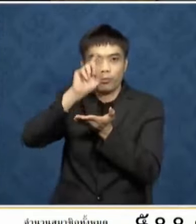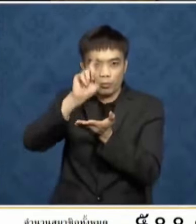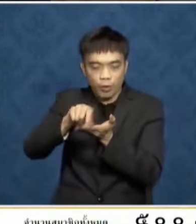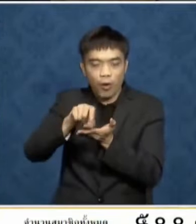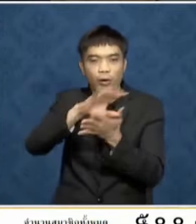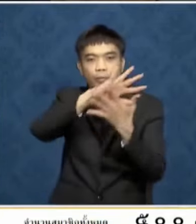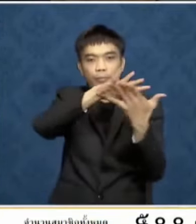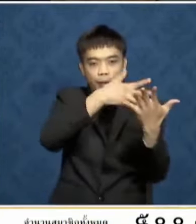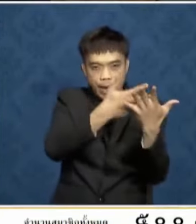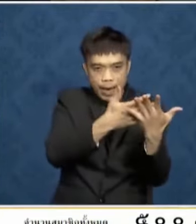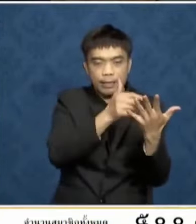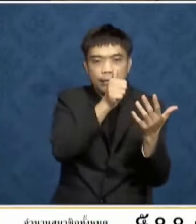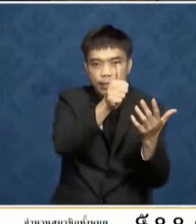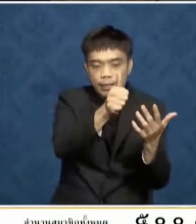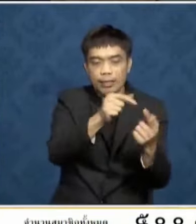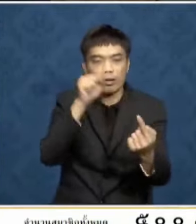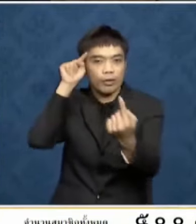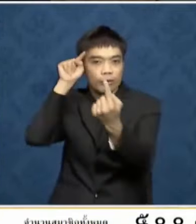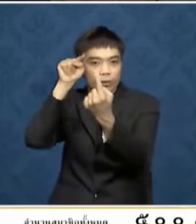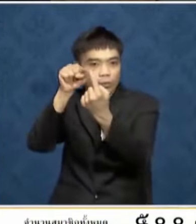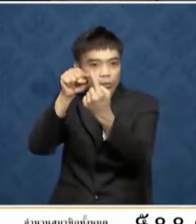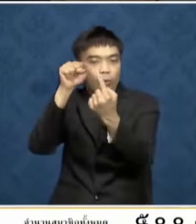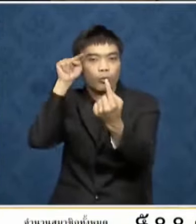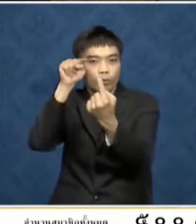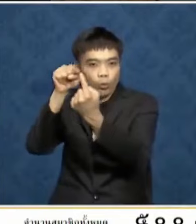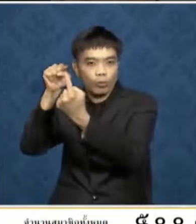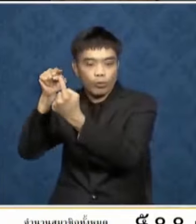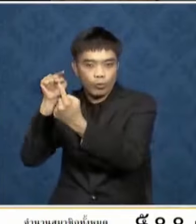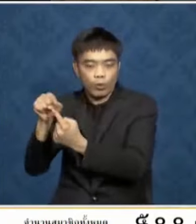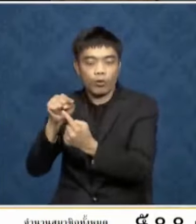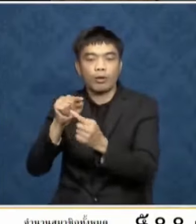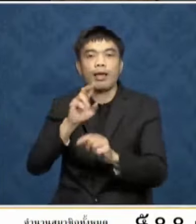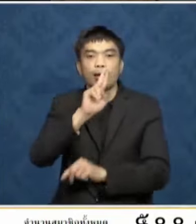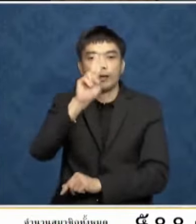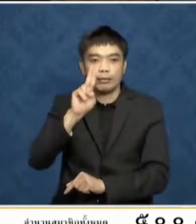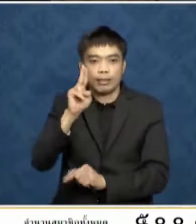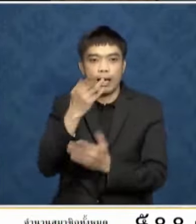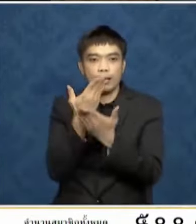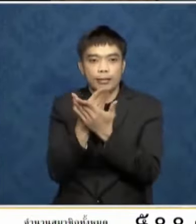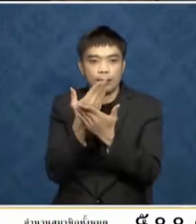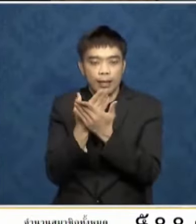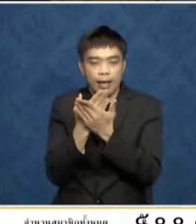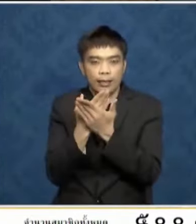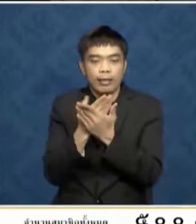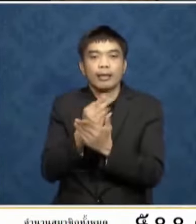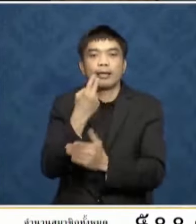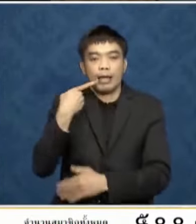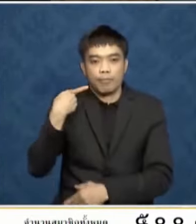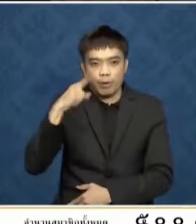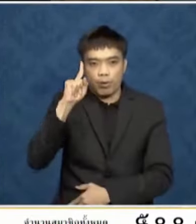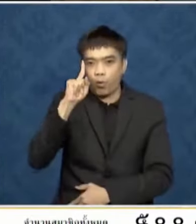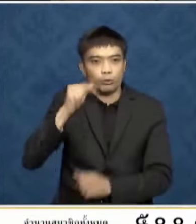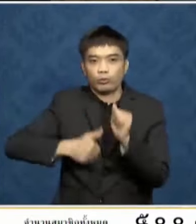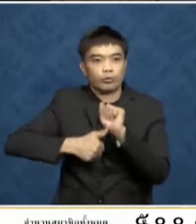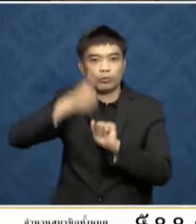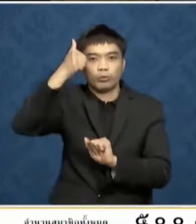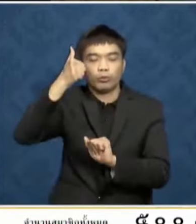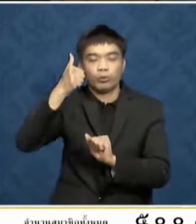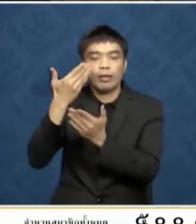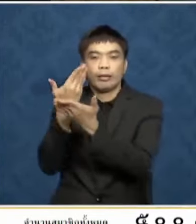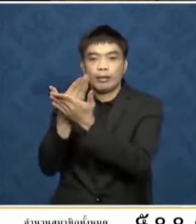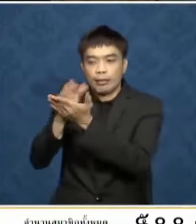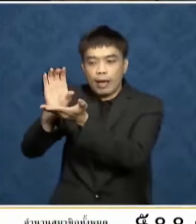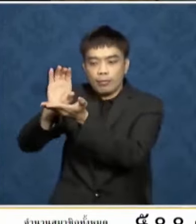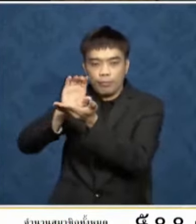ะมีแผนงานระยะยาวการใช้เงินถึจะทำใหเกผลัทมปสิทธภาพสูงสุด งบประมาดานความมนคงเองกเหือนกันครั